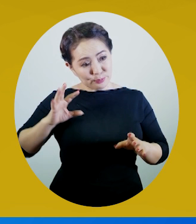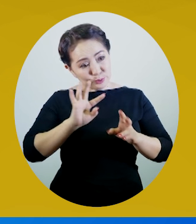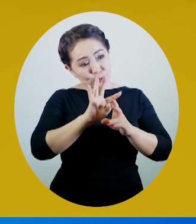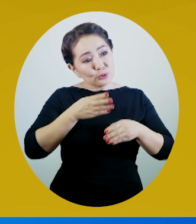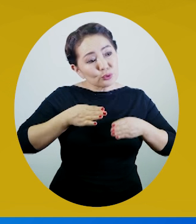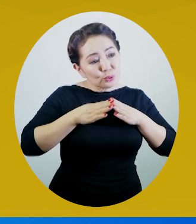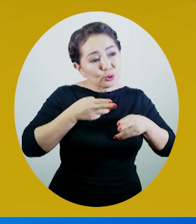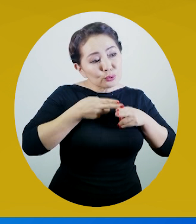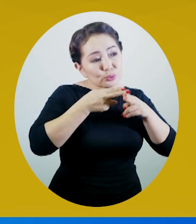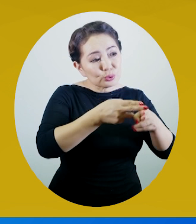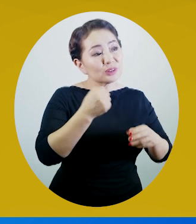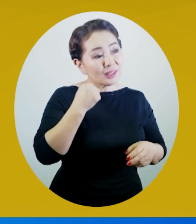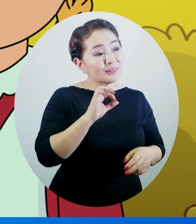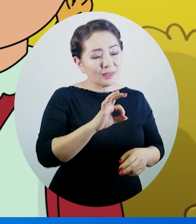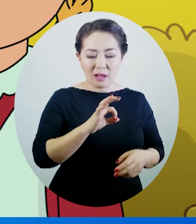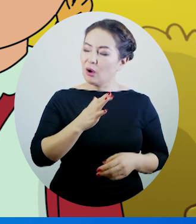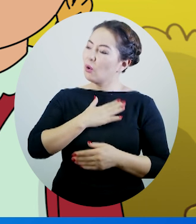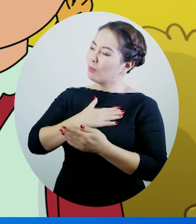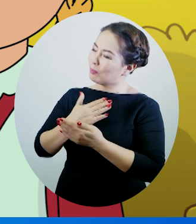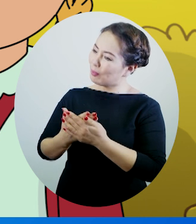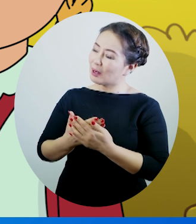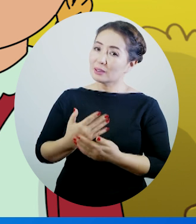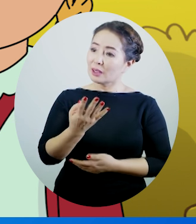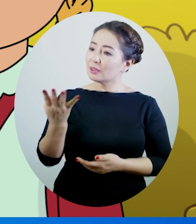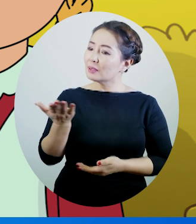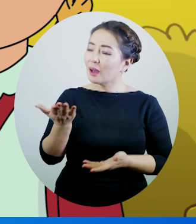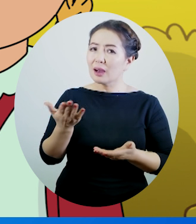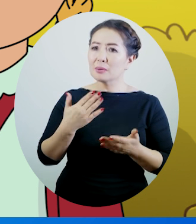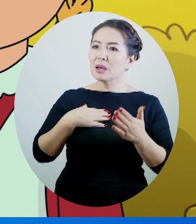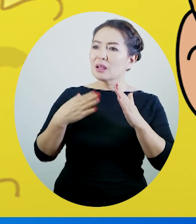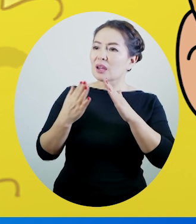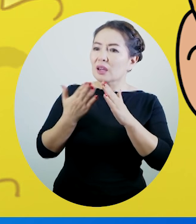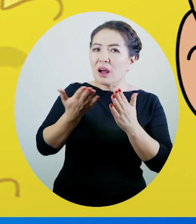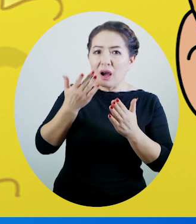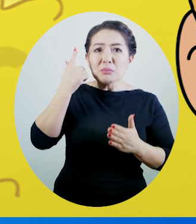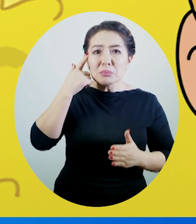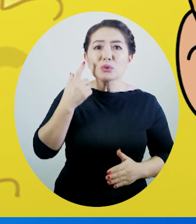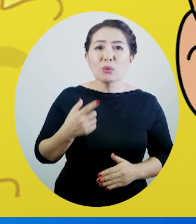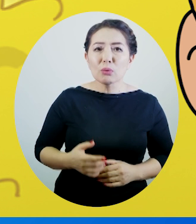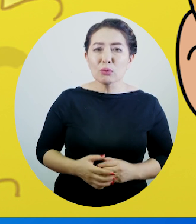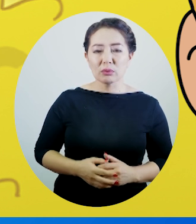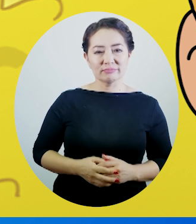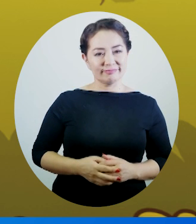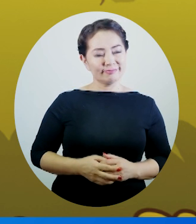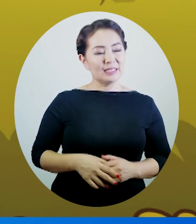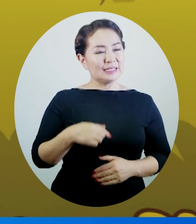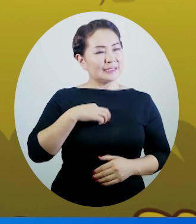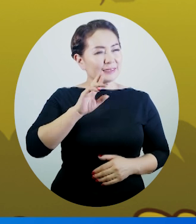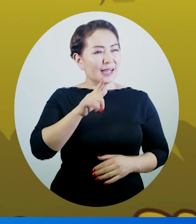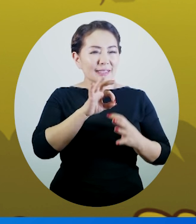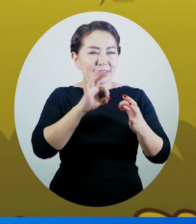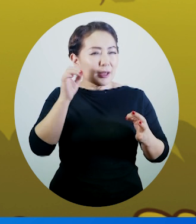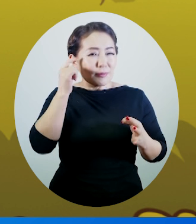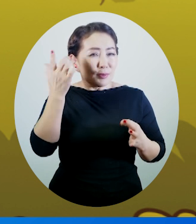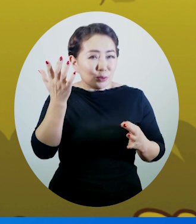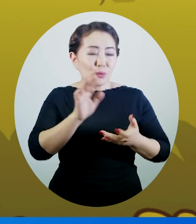гэрээ олоход чинь туслах болноо. Баярлаа. Та хэд манай гэрээг хаана байдгийг мэдтiim үү? Бид яг